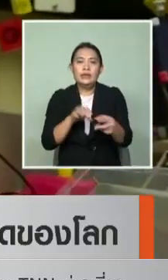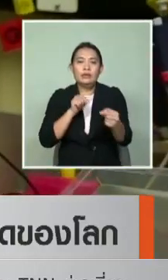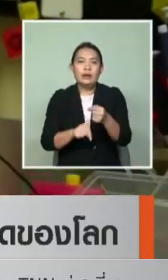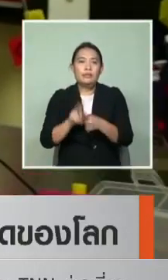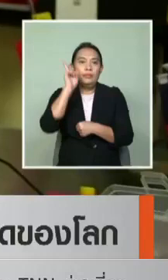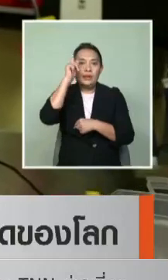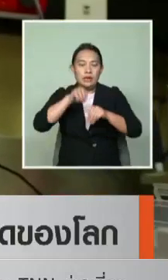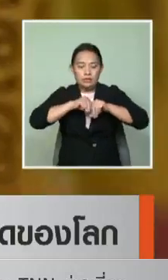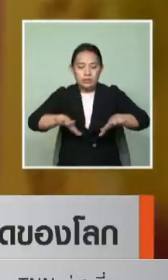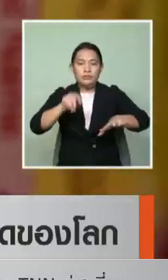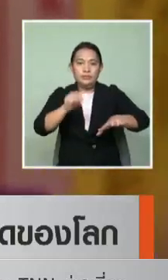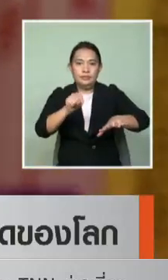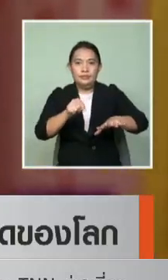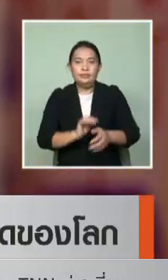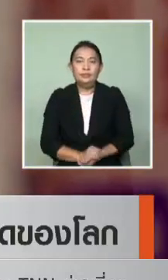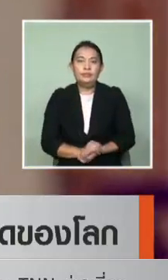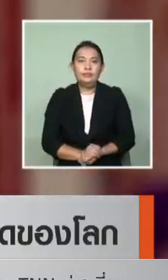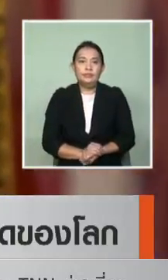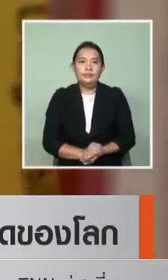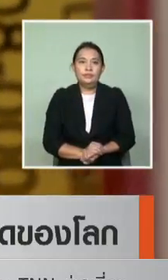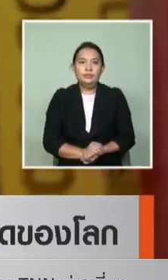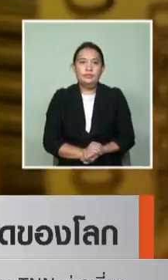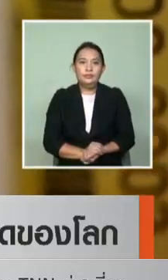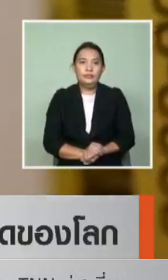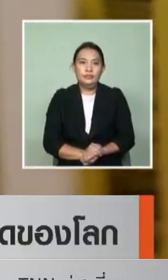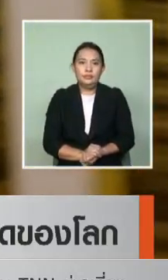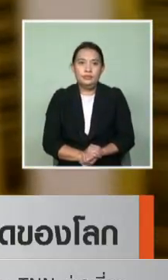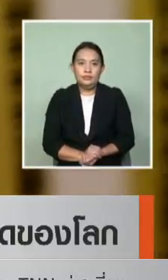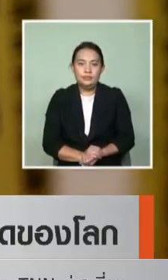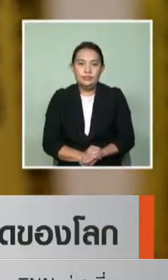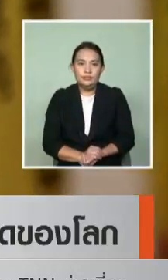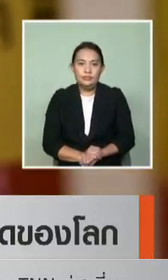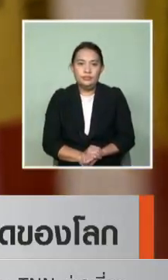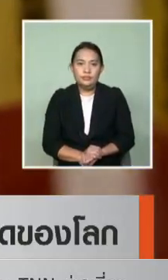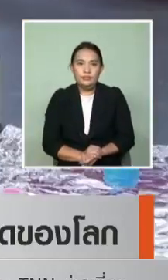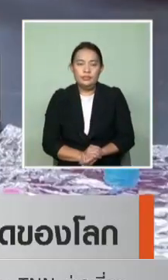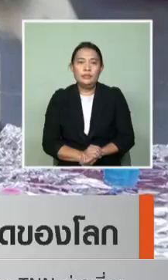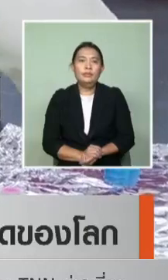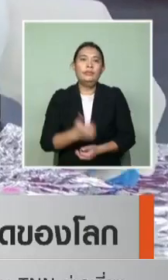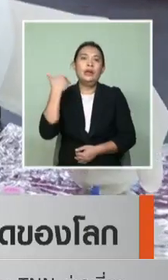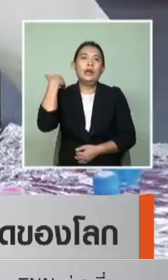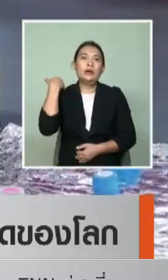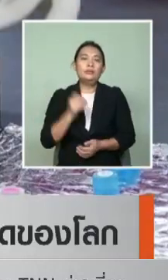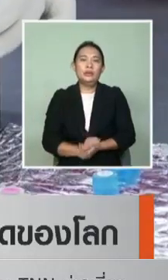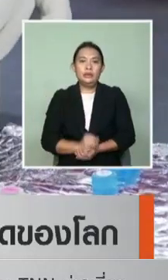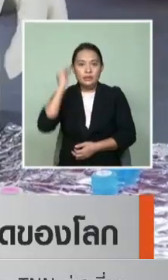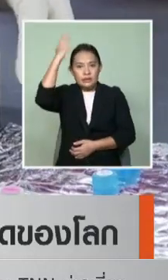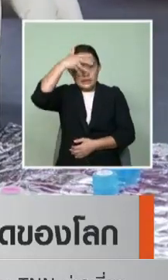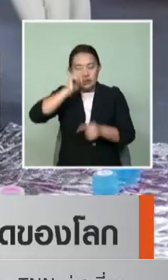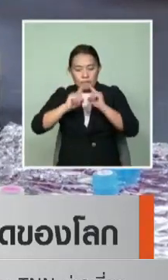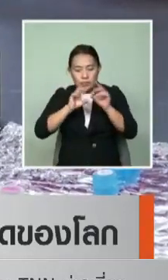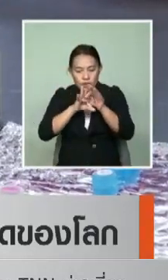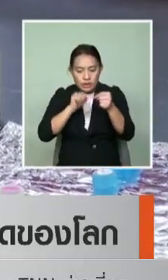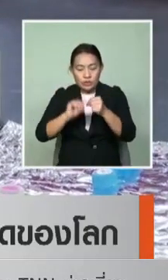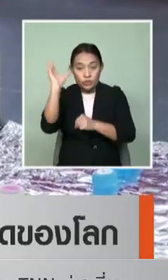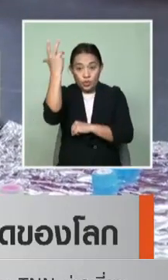พร่ misinformation ค่ะนอกจากเรื่องของอันนี้แล้วนะคะยังมีบางคำค่ะที่ทรัมป์พูดออกมาก็มีการพูดถึงกันไปทั่วโลกตาม